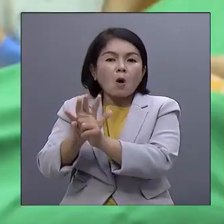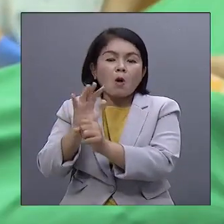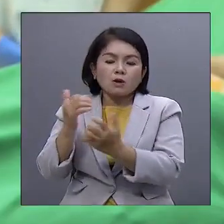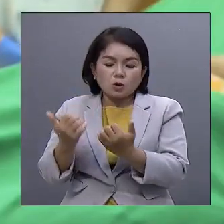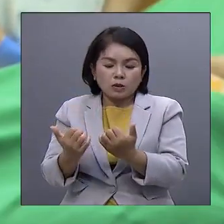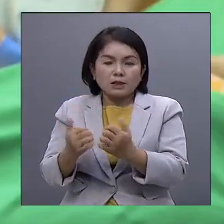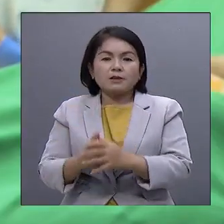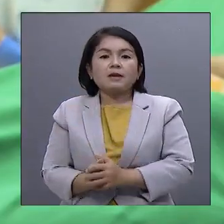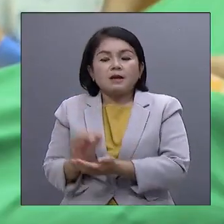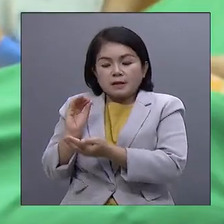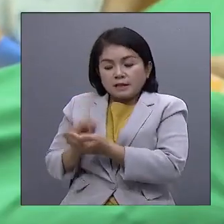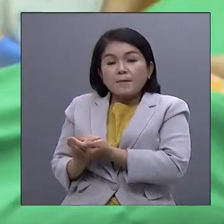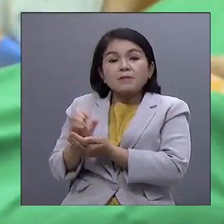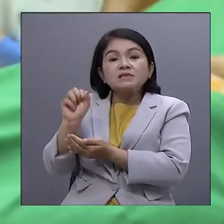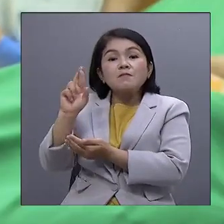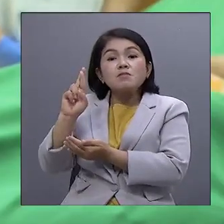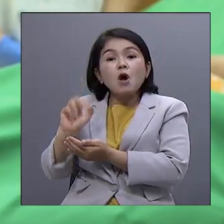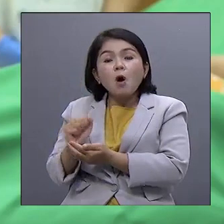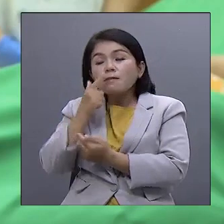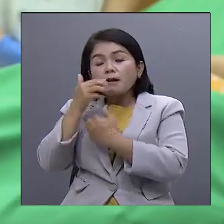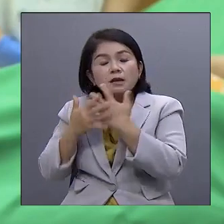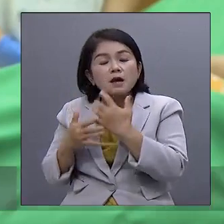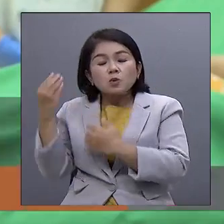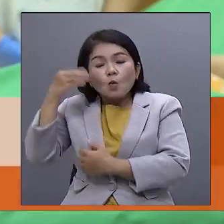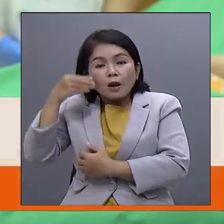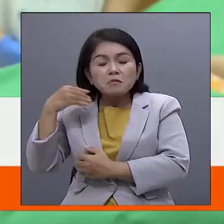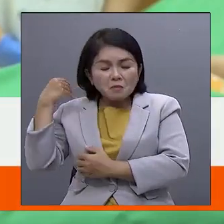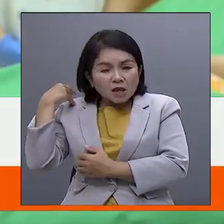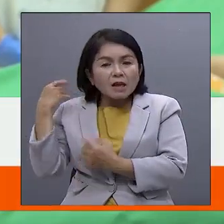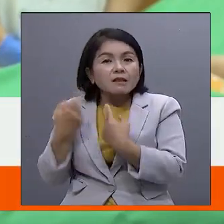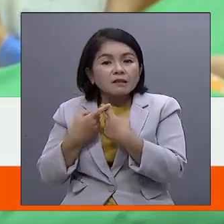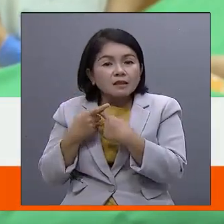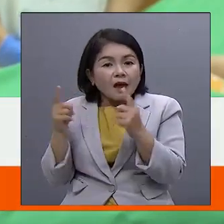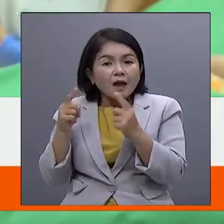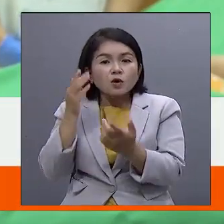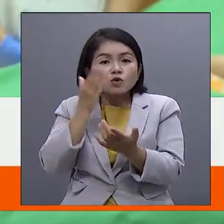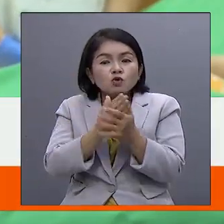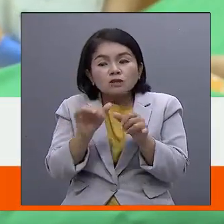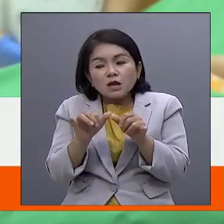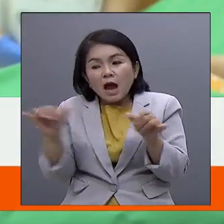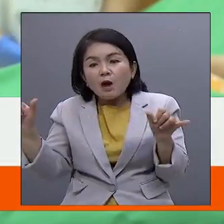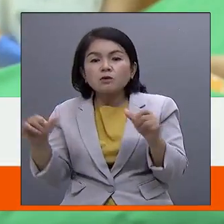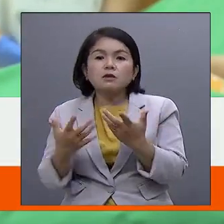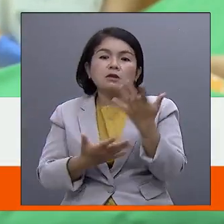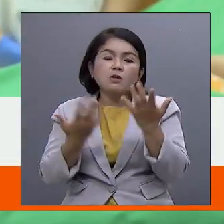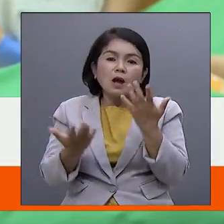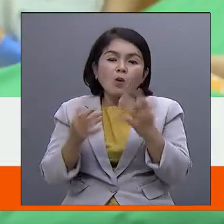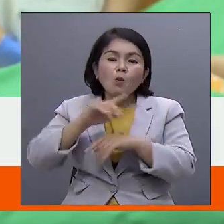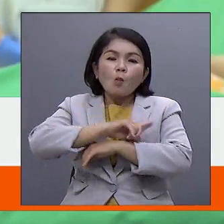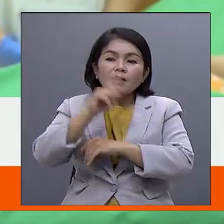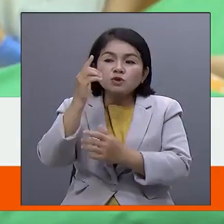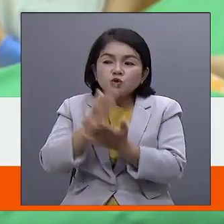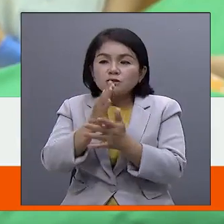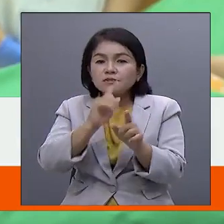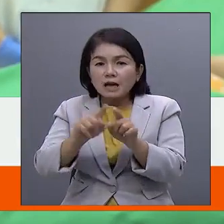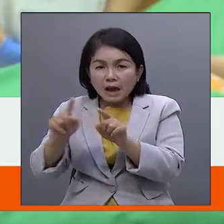ในการสำรองเลือดนะเราก็สำรองเป็นประจำทุกวันอยู่แล้วแต่ว่าในช่วงหยุดยาวหรือช่วงเทศกาลต่างๆซึ่